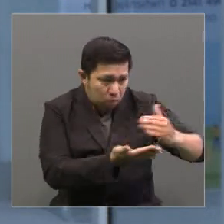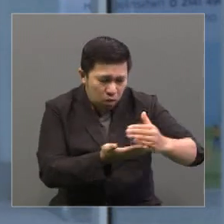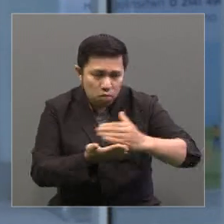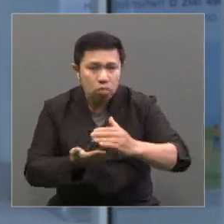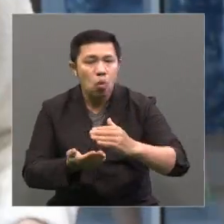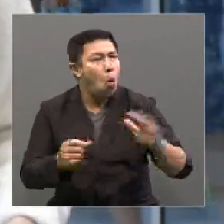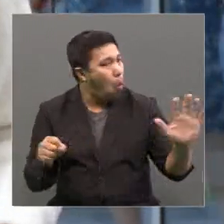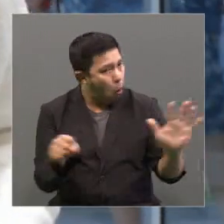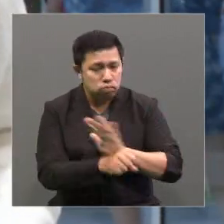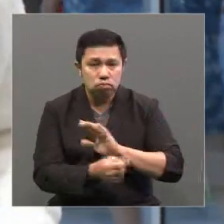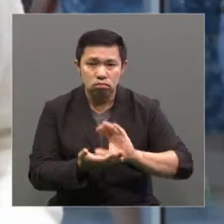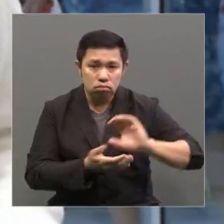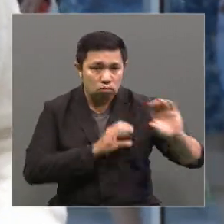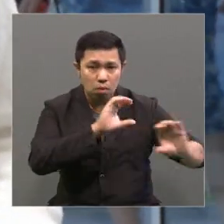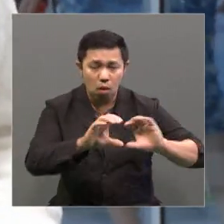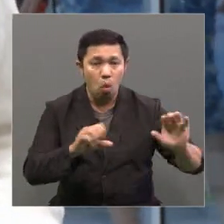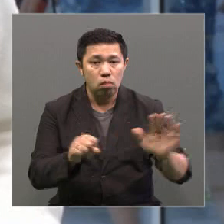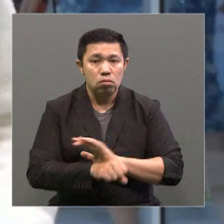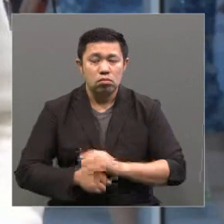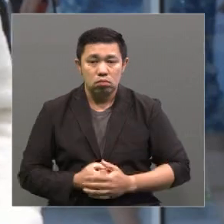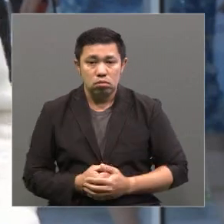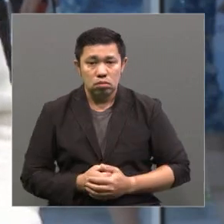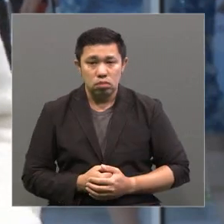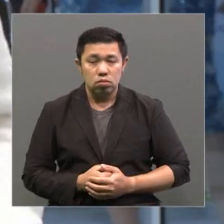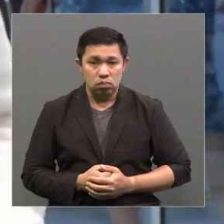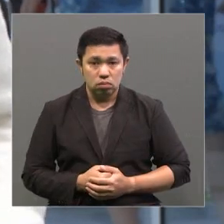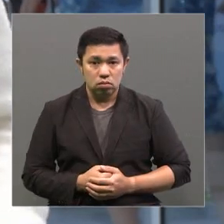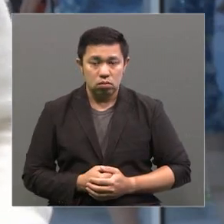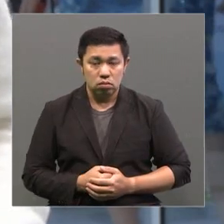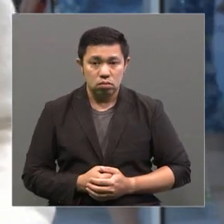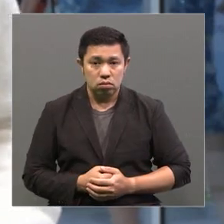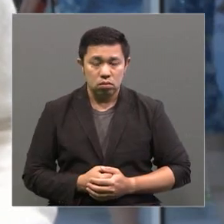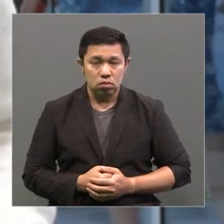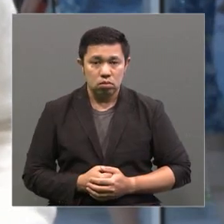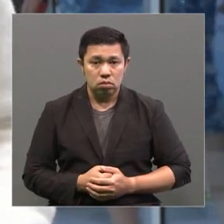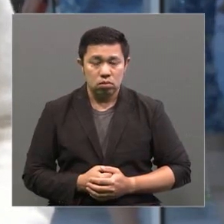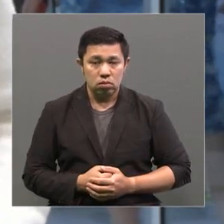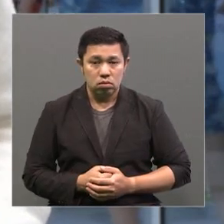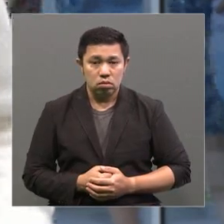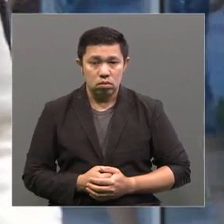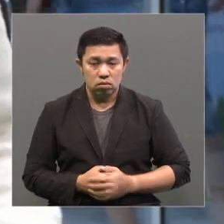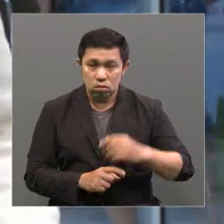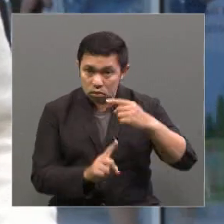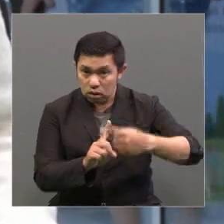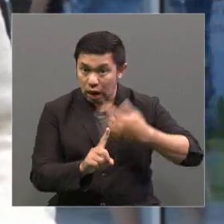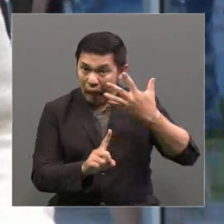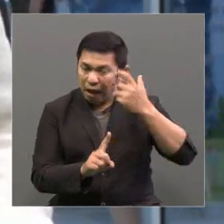ได้ครบหนูตอบแบบเป็นคนที่แบบดวงดีเลยนะตอบแบบดวงดีเลยนะพี่พฤษภาคือ